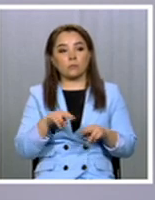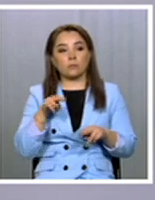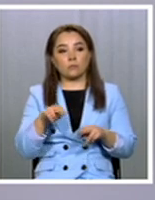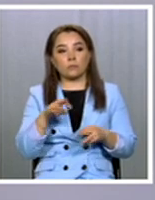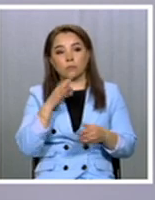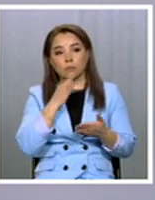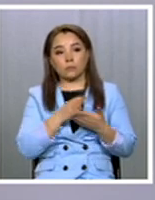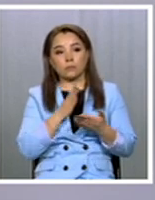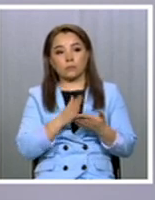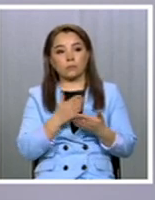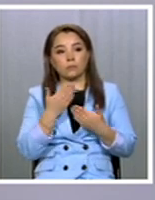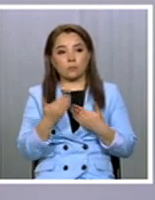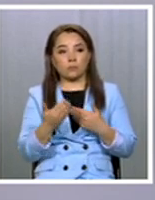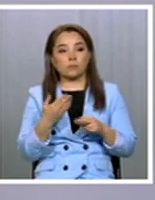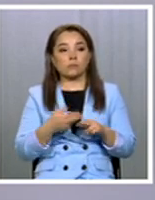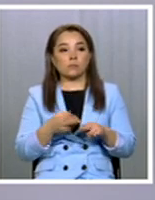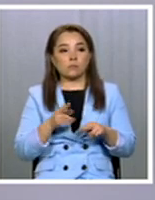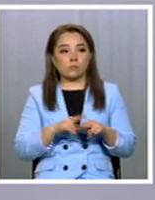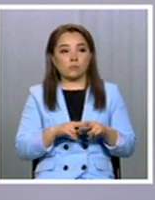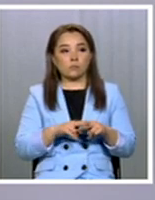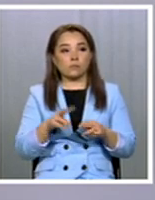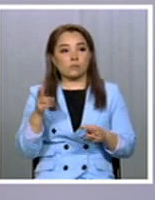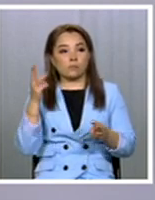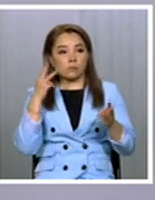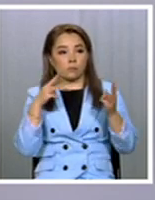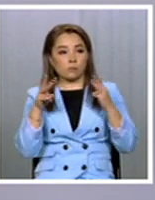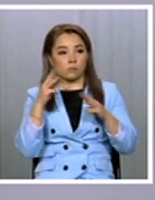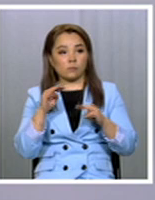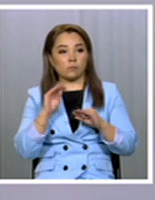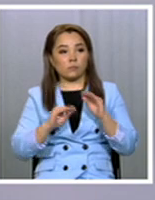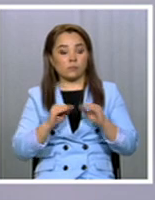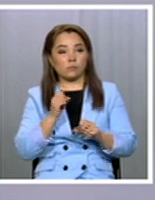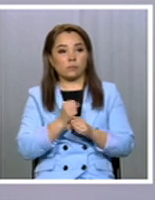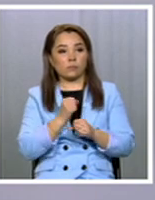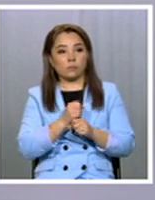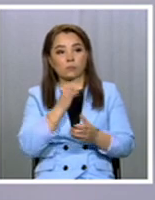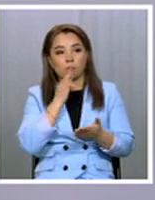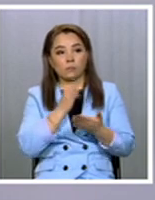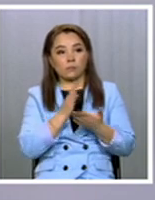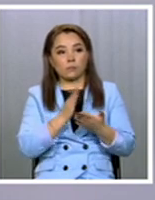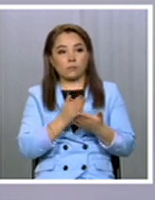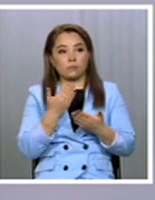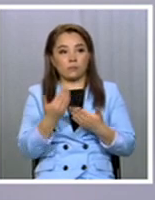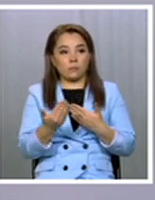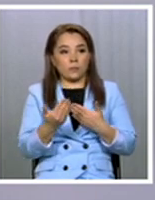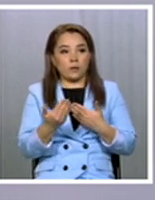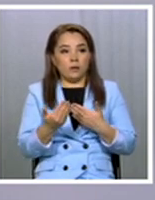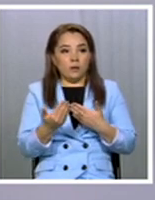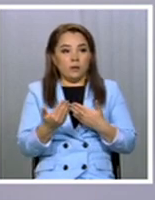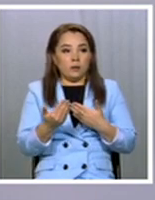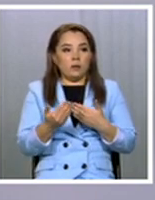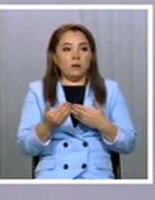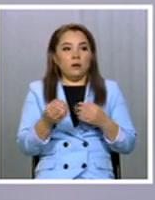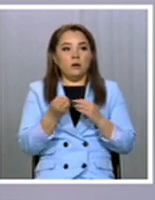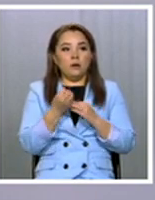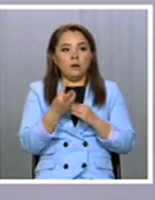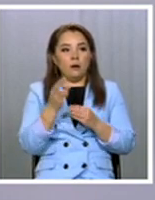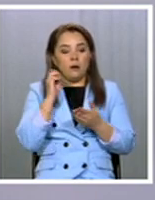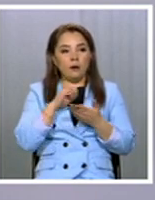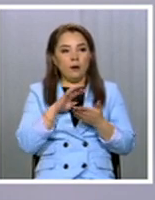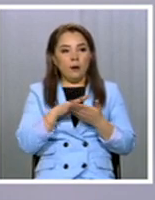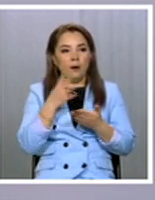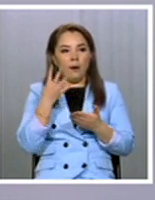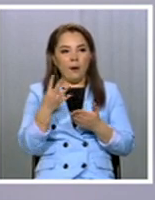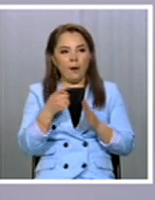аламыз. Енді моделін құрастыратын болсақ. Мұнда 13 сан 4-ке бөлгендегі